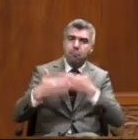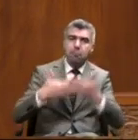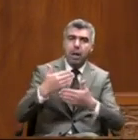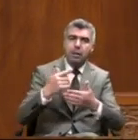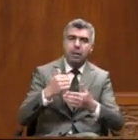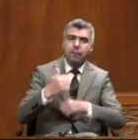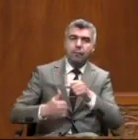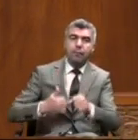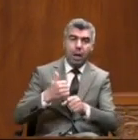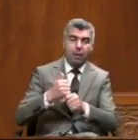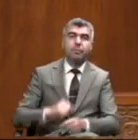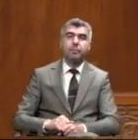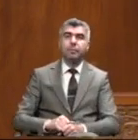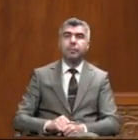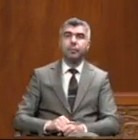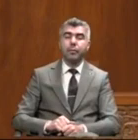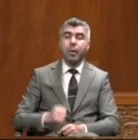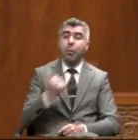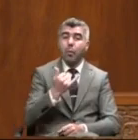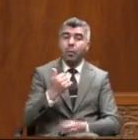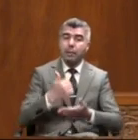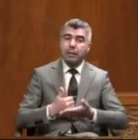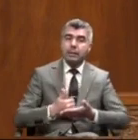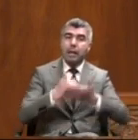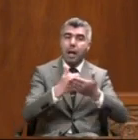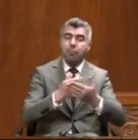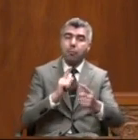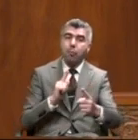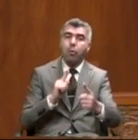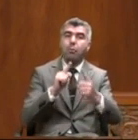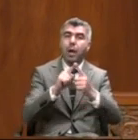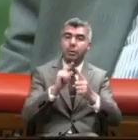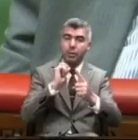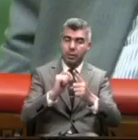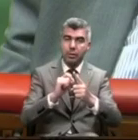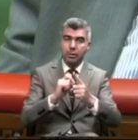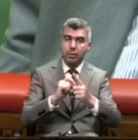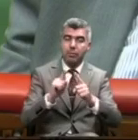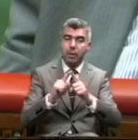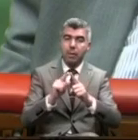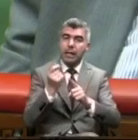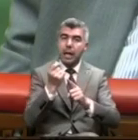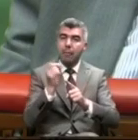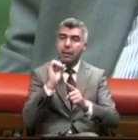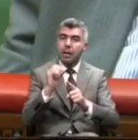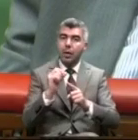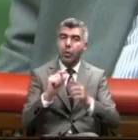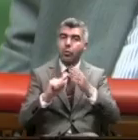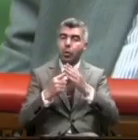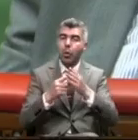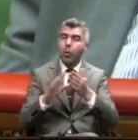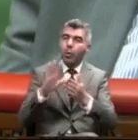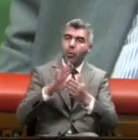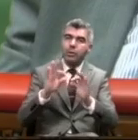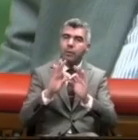المقبله هو دعم مباشر لتسعيرات الكهرباء لمختلف